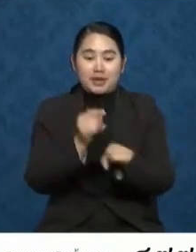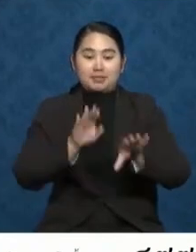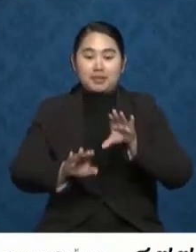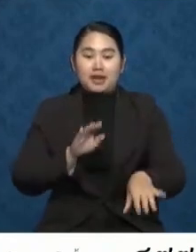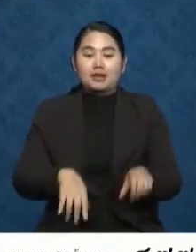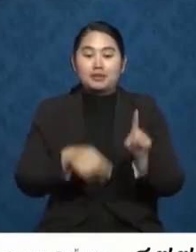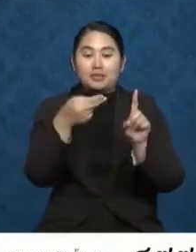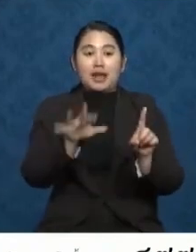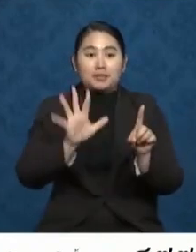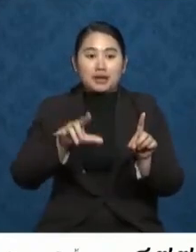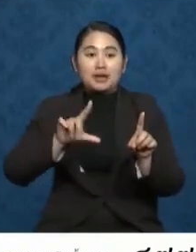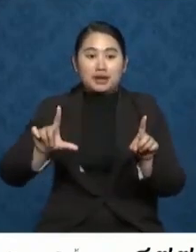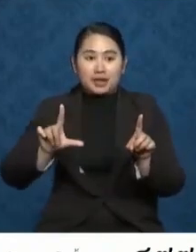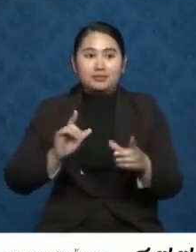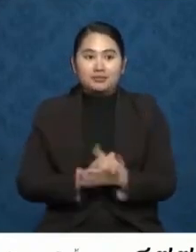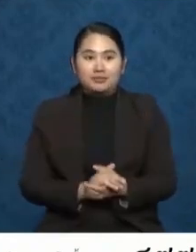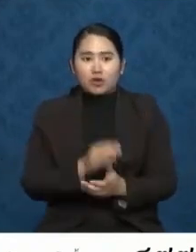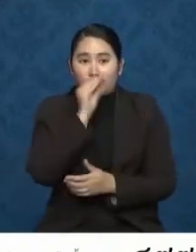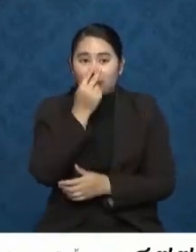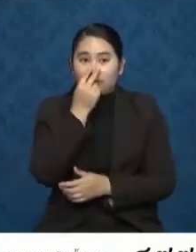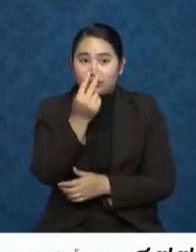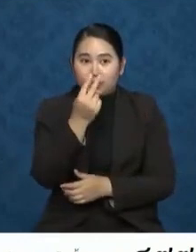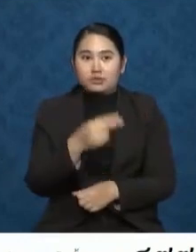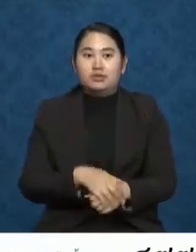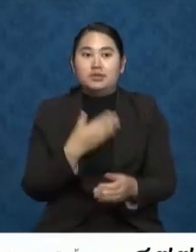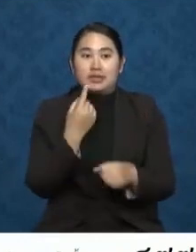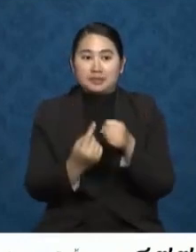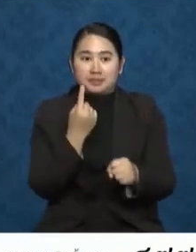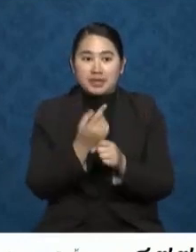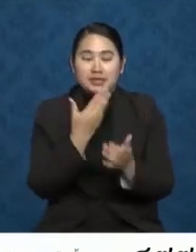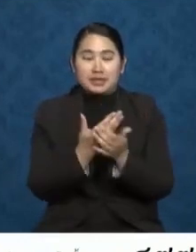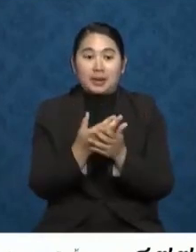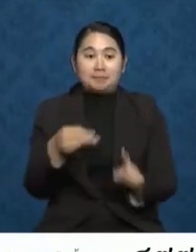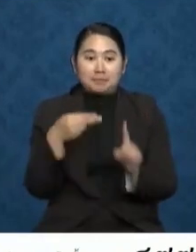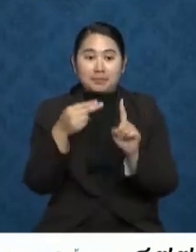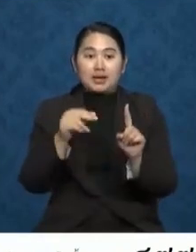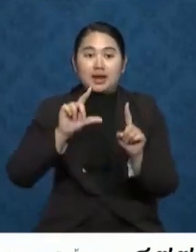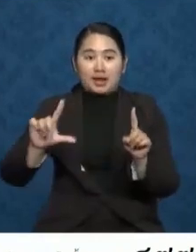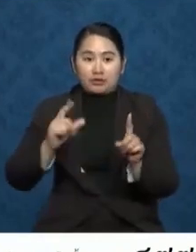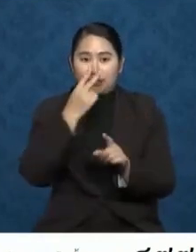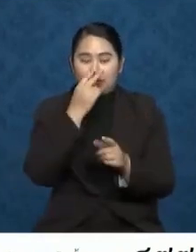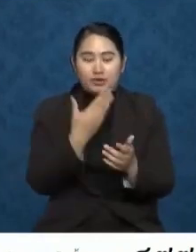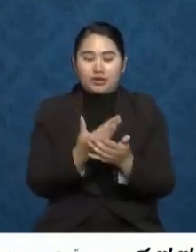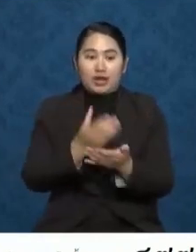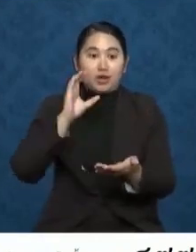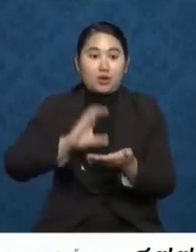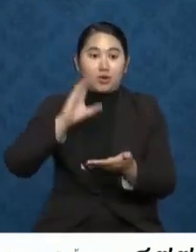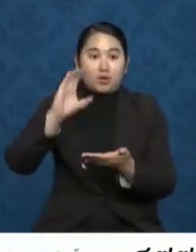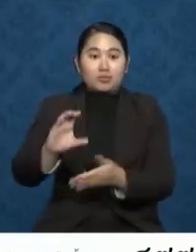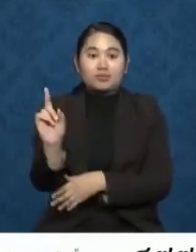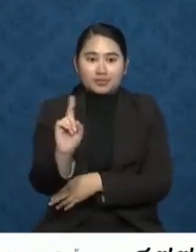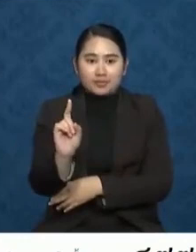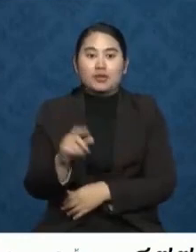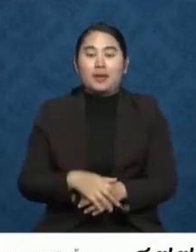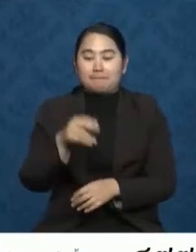าณ 15,000 ล้านบาทครับท่านประธานลองพิจารณาดูครับปีละหมื่นกว่าล้านบาทเมื่อดูแผนงานแล้วงบประมาณนี้จะยิงตรงไปที่ไหนไปที่กรม